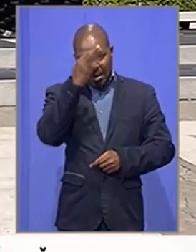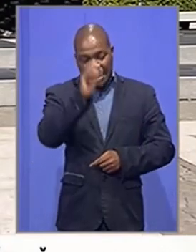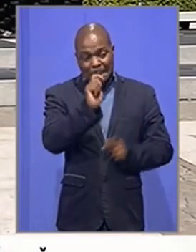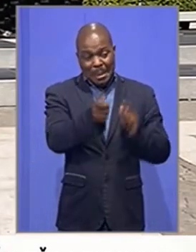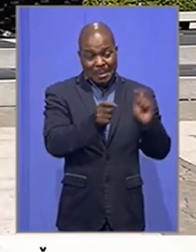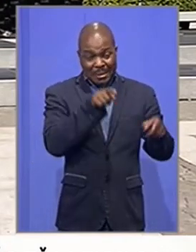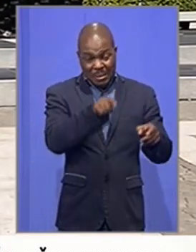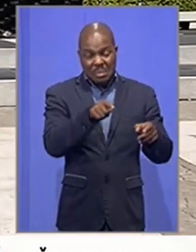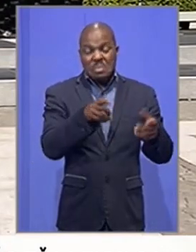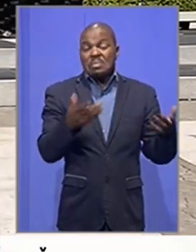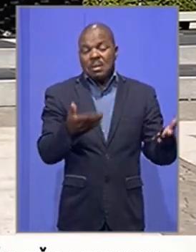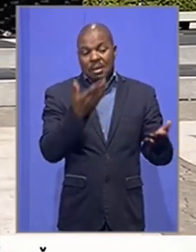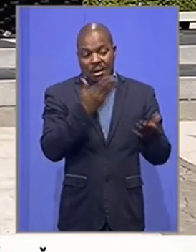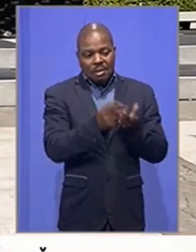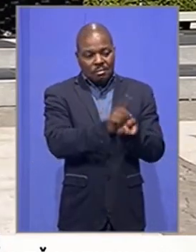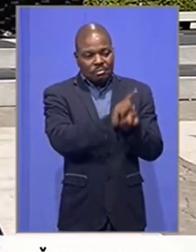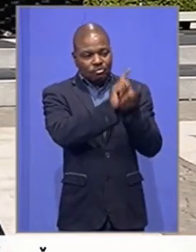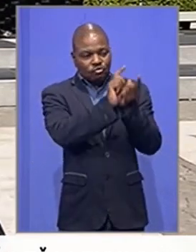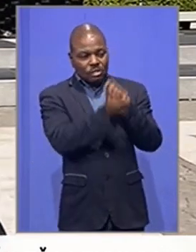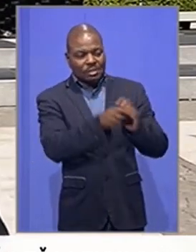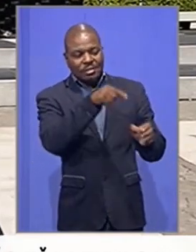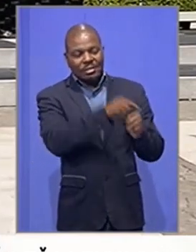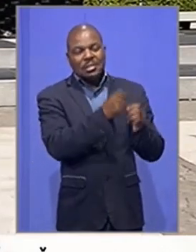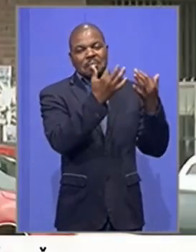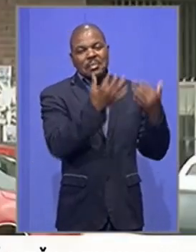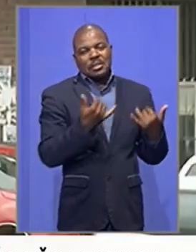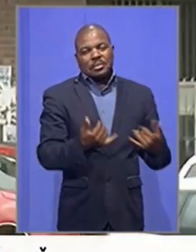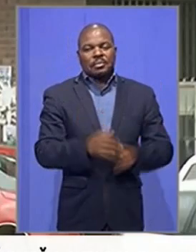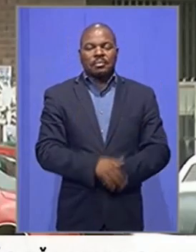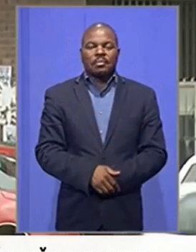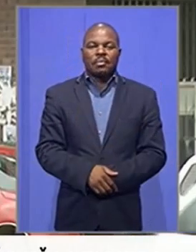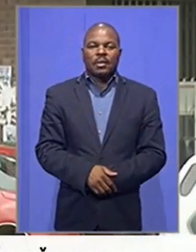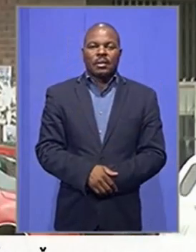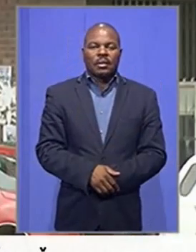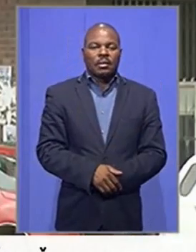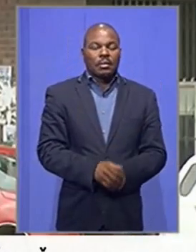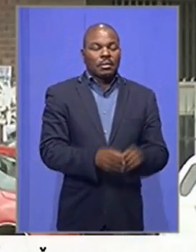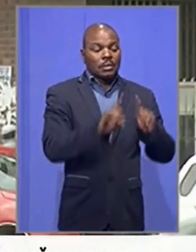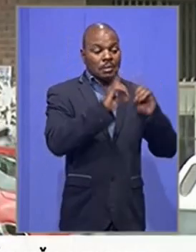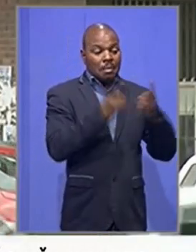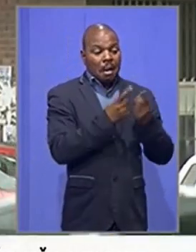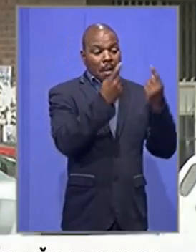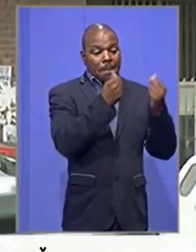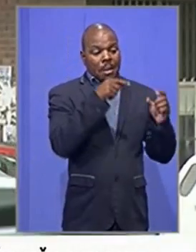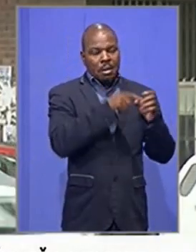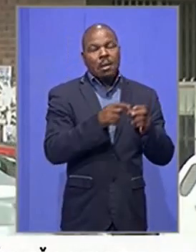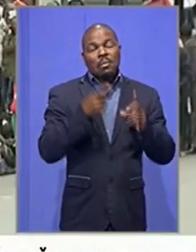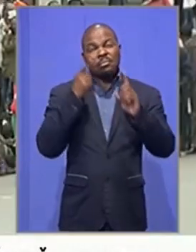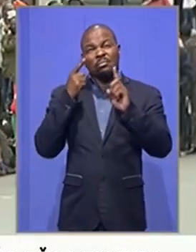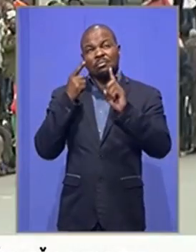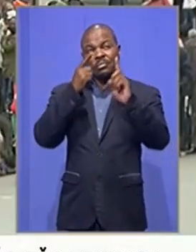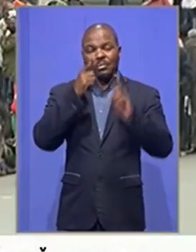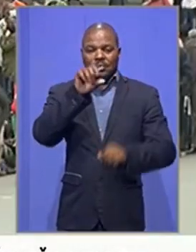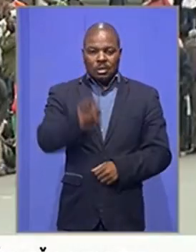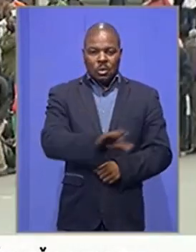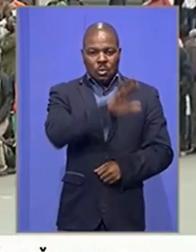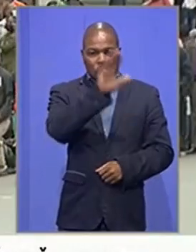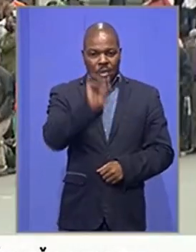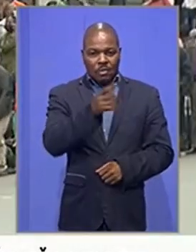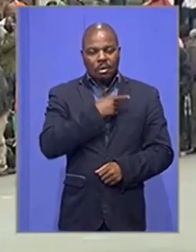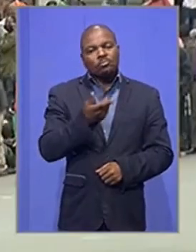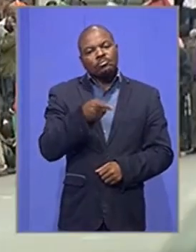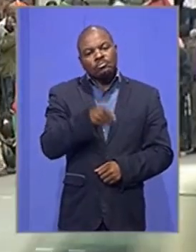ka bonang e fetola dipalopalo tse re di boneng gompieno. Lefapha la matlotlo le re le ikemišeditše gore maemo a Afrika Borwa a